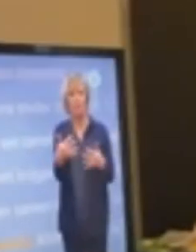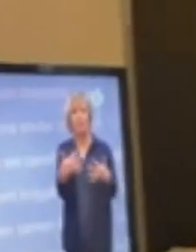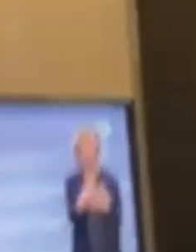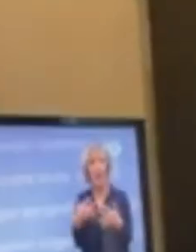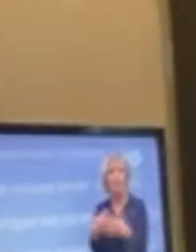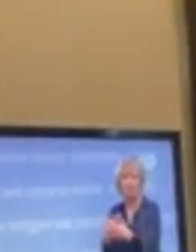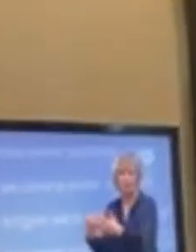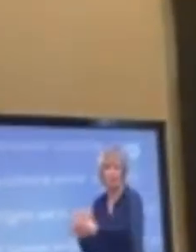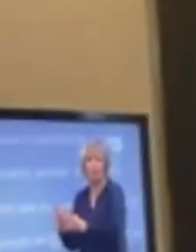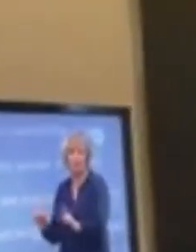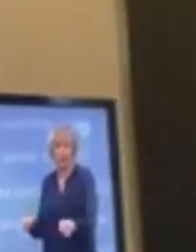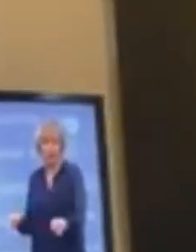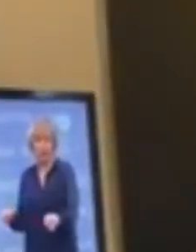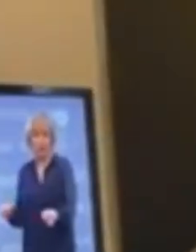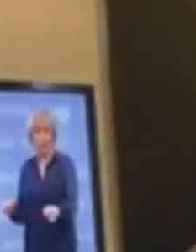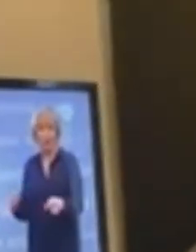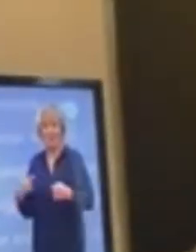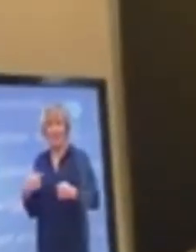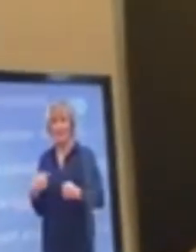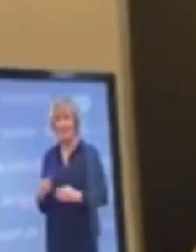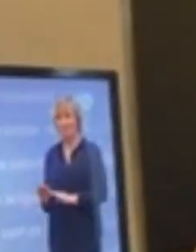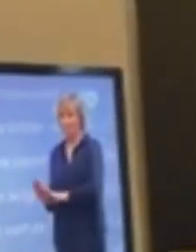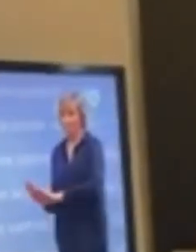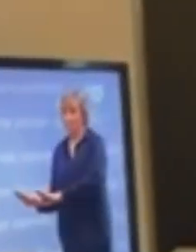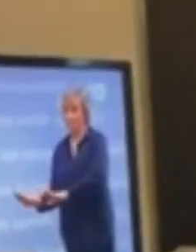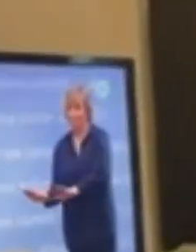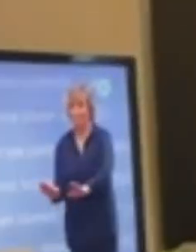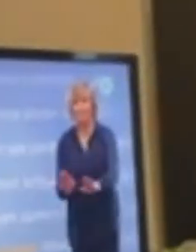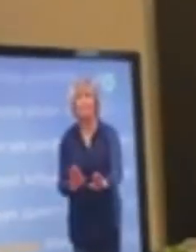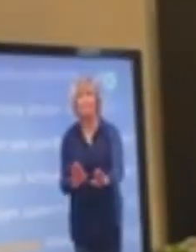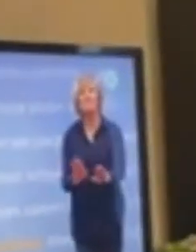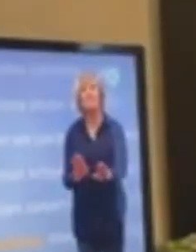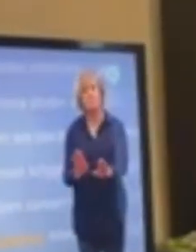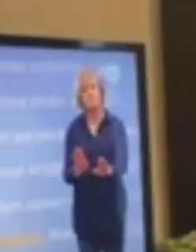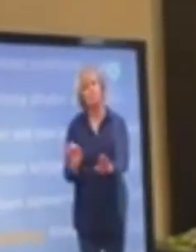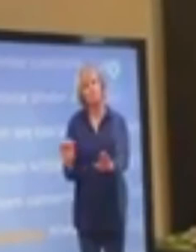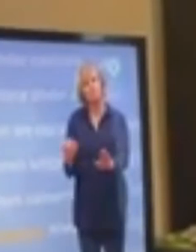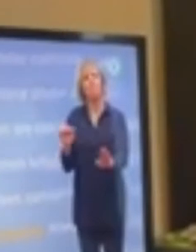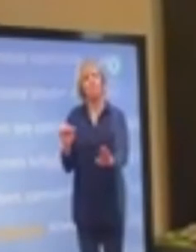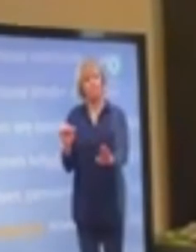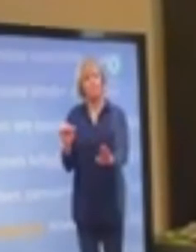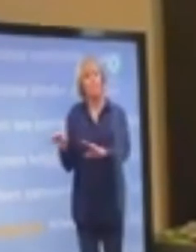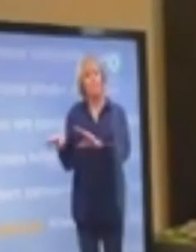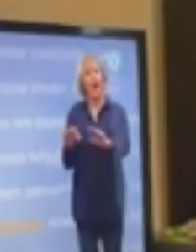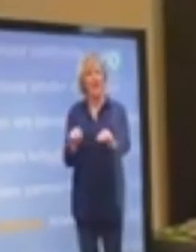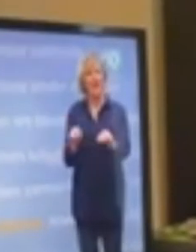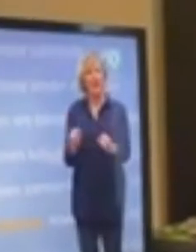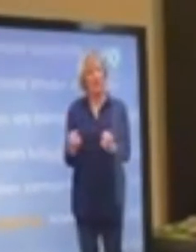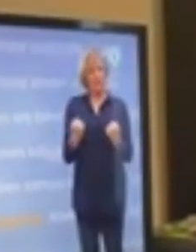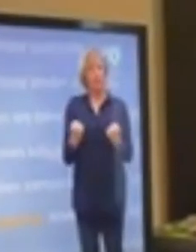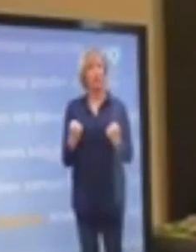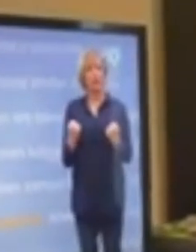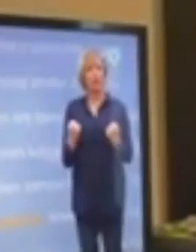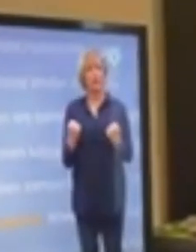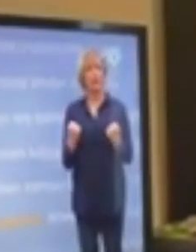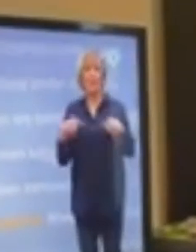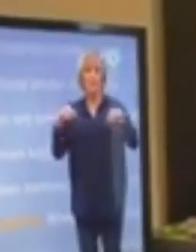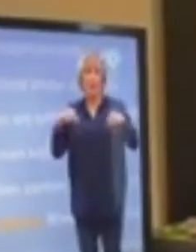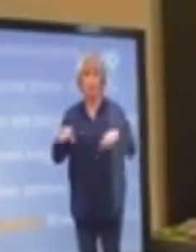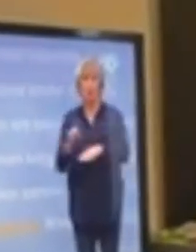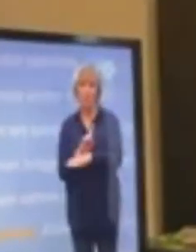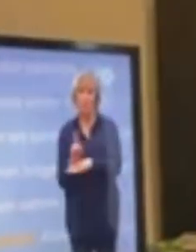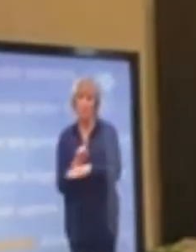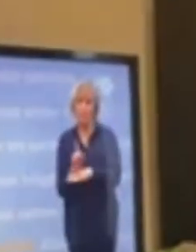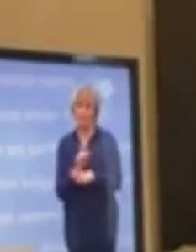En mijn oproep aan al die fracties is om te zien, ja, dit is een heel heftige maatregel, maar we zitten op dit moment op een cruciaal